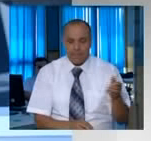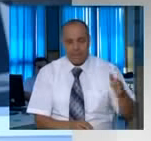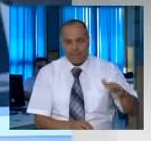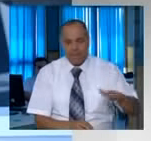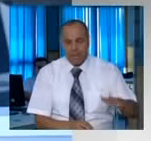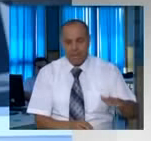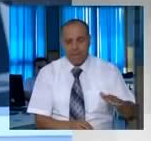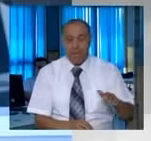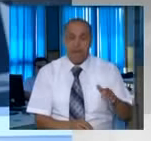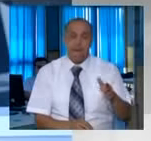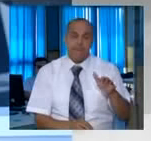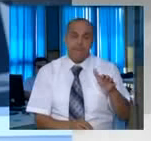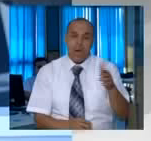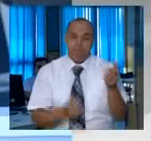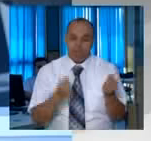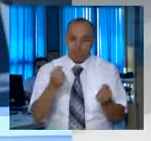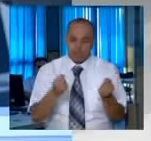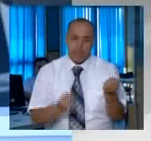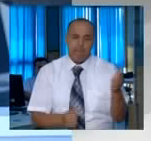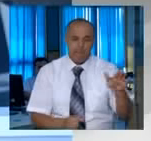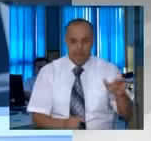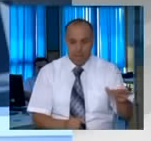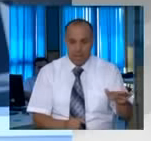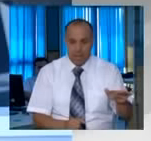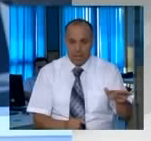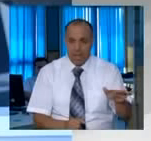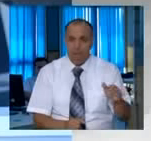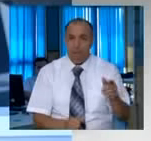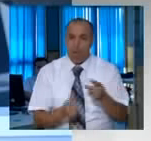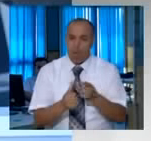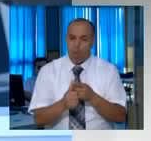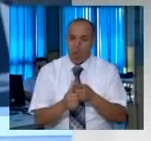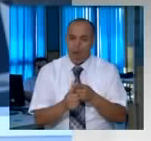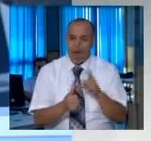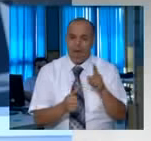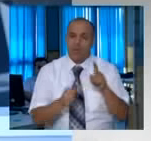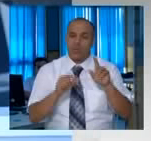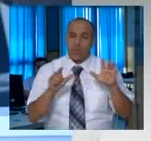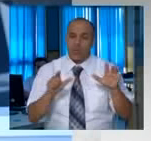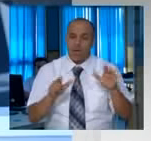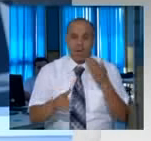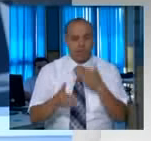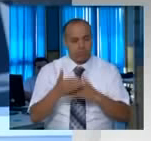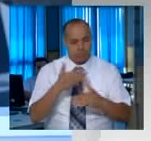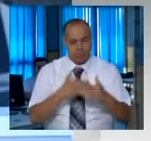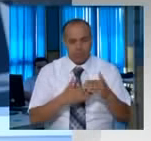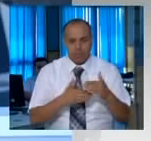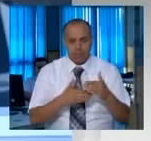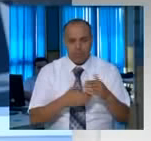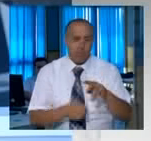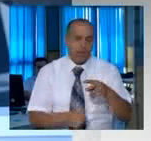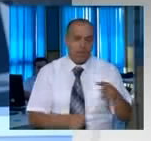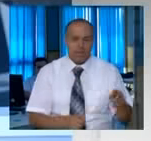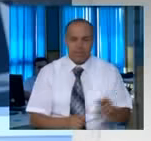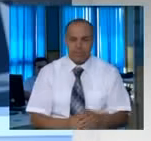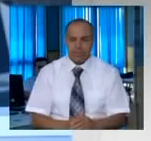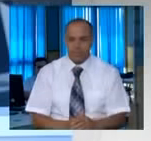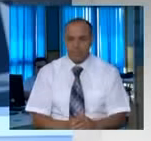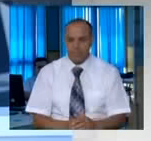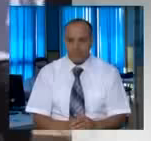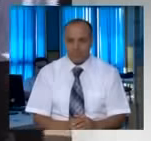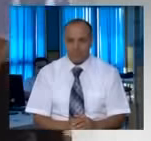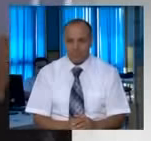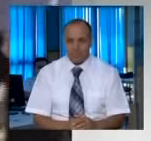من بينهم سائق الشاحنة، وتعرض 71 آخرين إلى إصابات مختلفة.